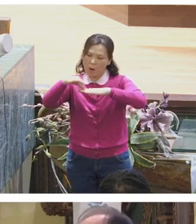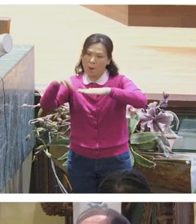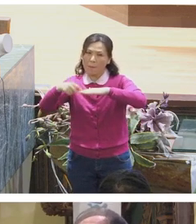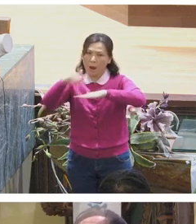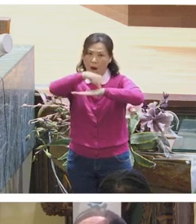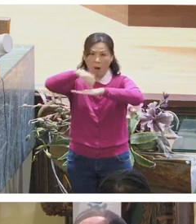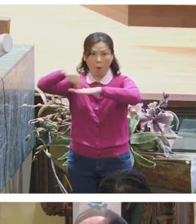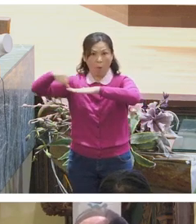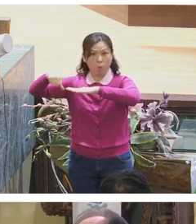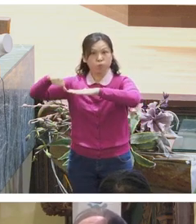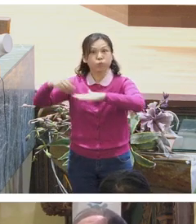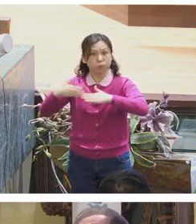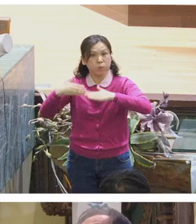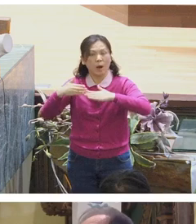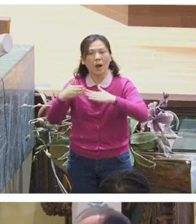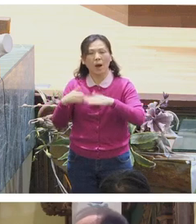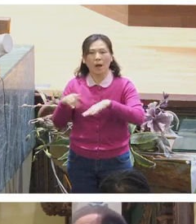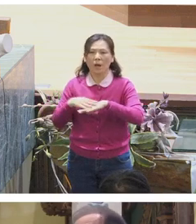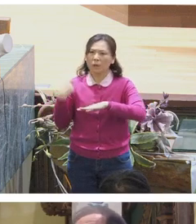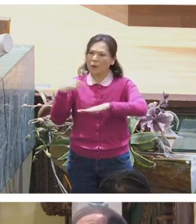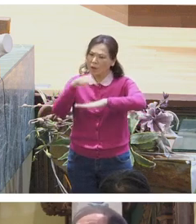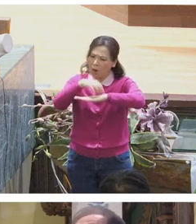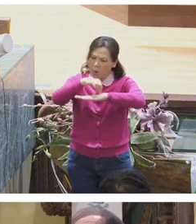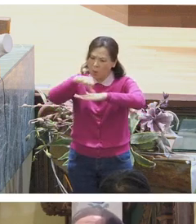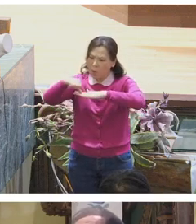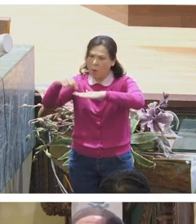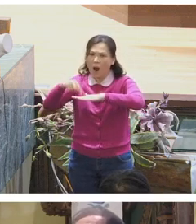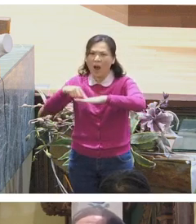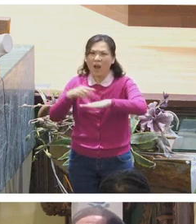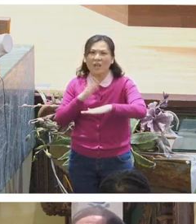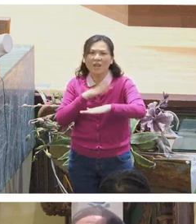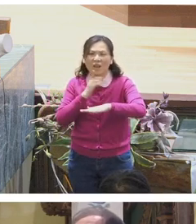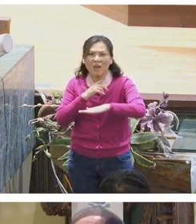种植物的，结果我们说表土是废弃物，